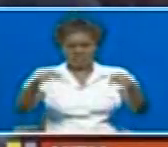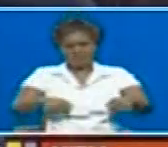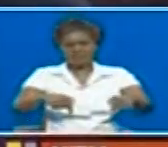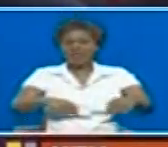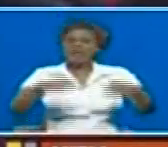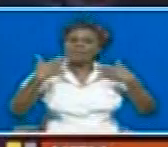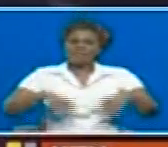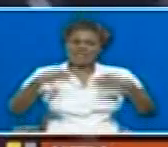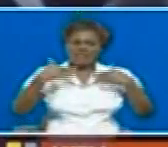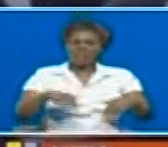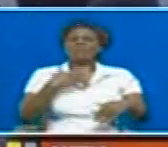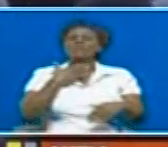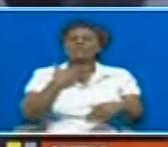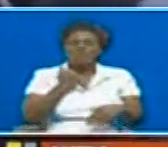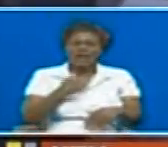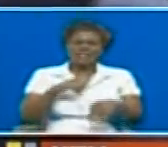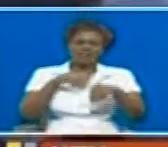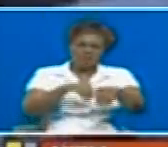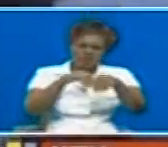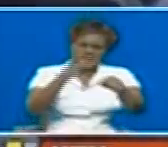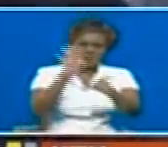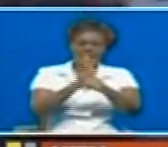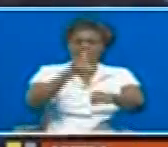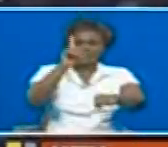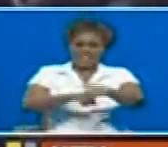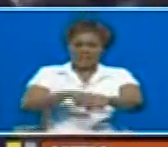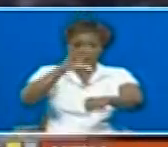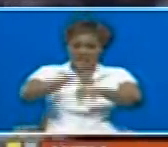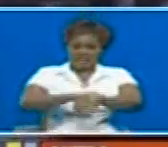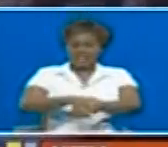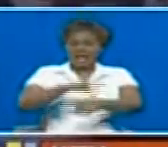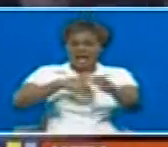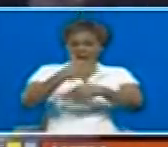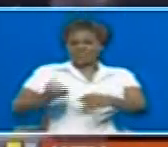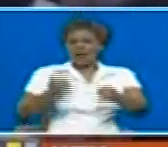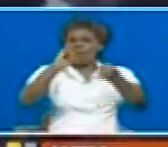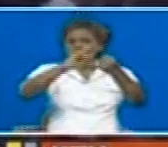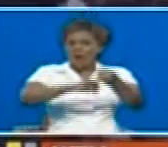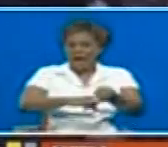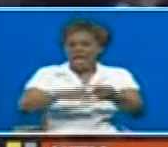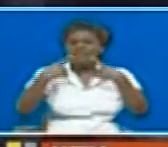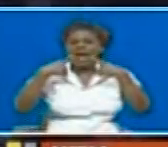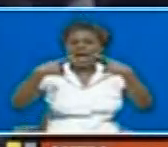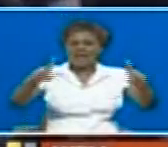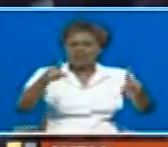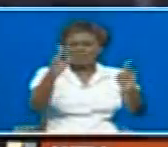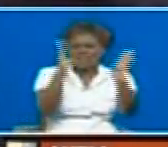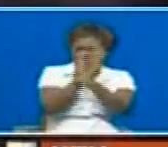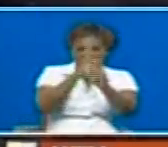Raia waliokuwa wanamnyemelea kwa muda hatimaye wamempata baada ya mkewe kutoa siri ambayo imefichwa kwa muda